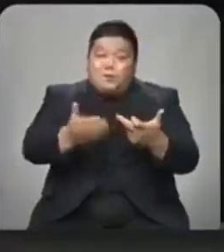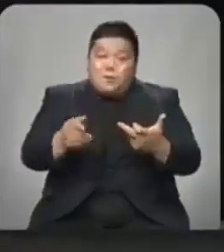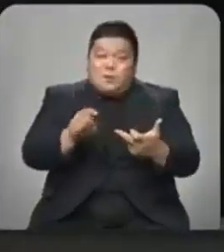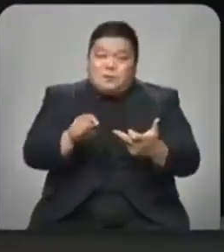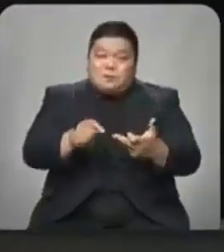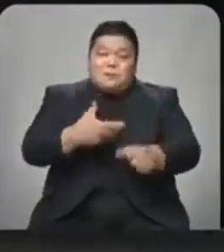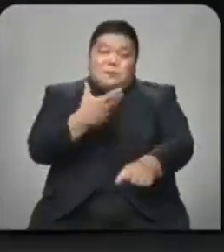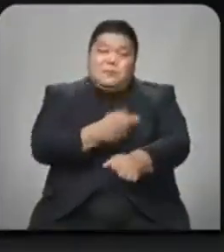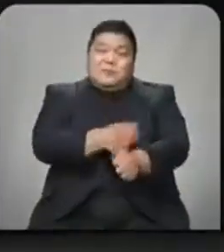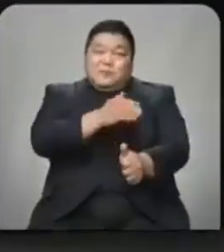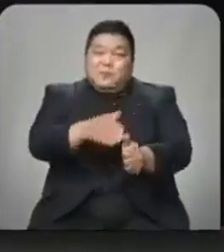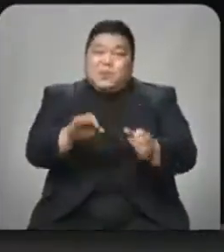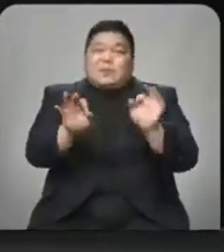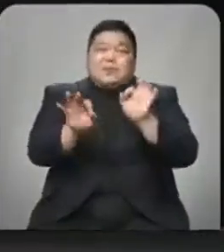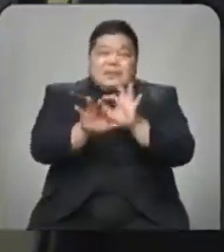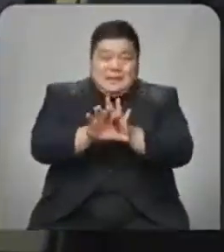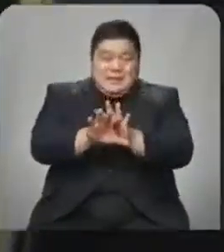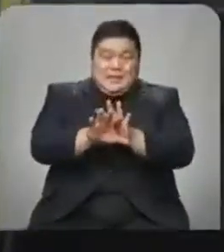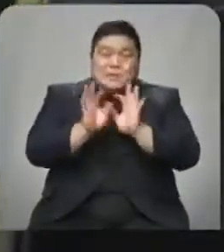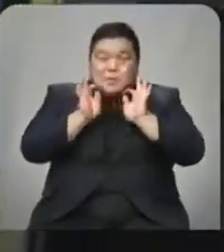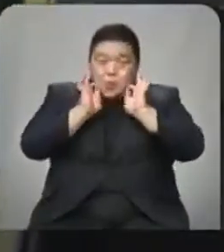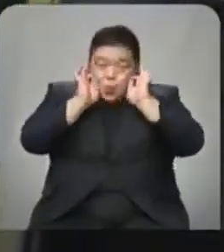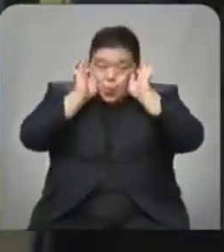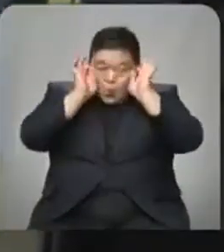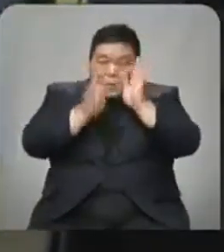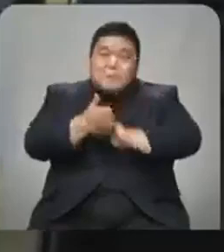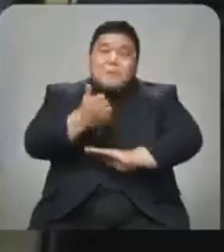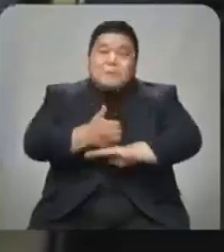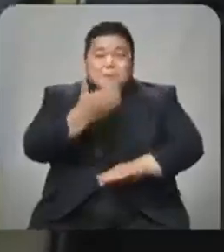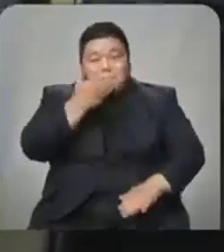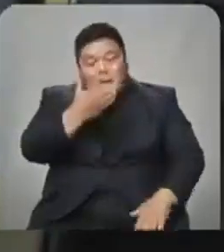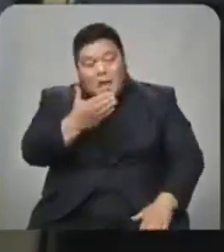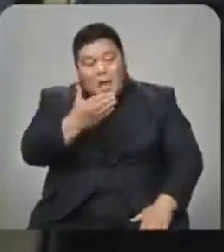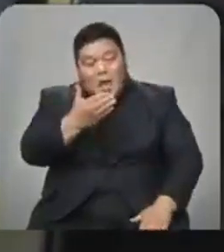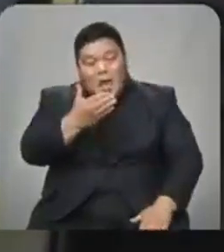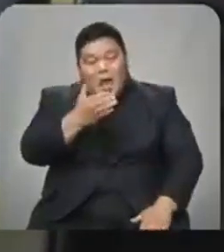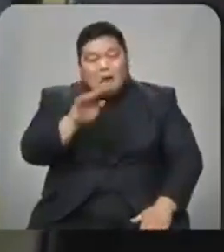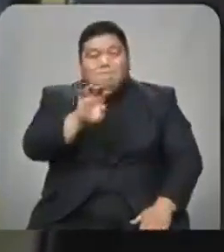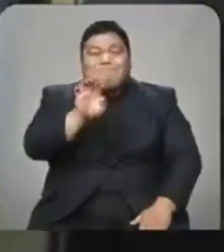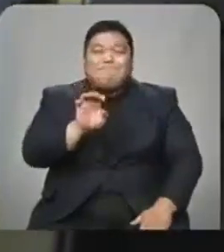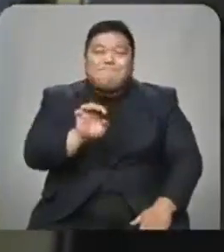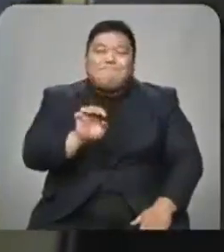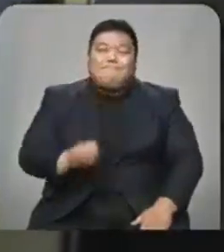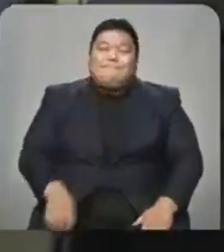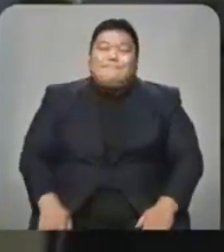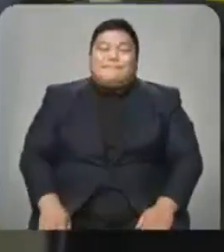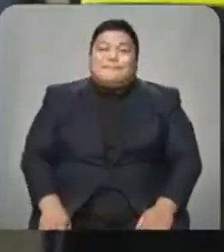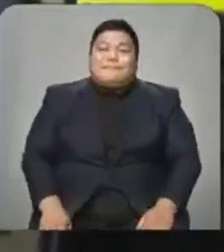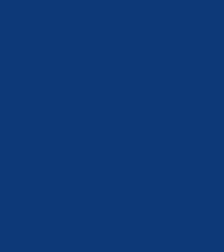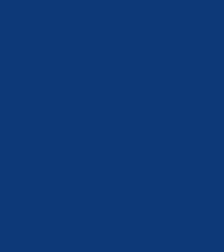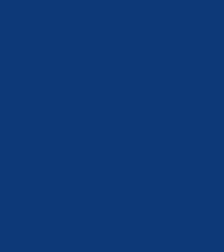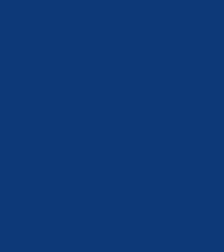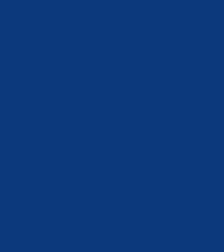안락사 제로화라는 쉽지 않은 도전이 성공을 거둘지 주목됩니다. KBS 뉴스 김보람입니다.